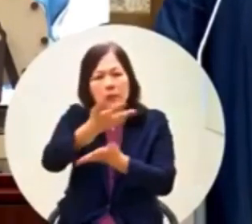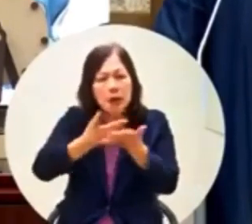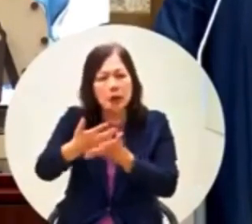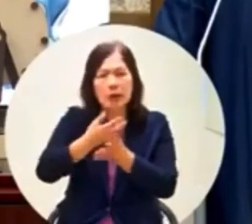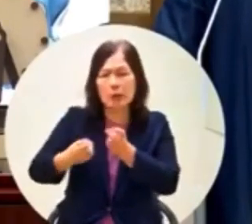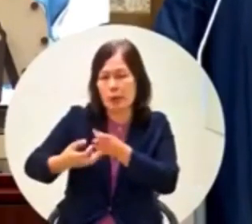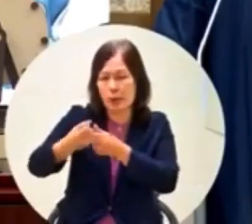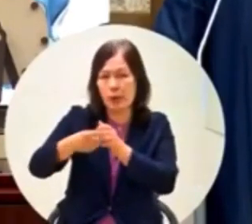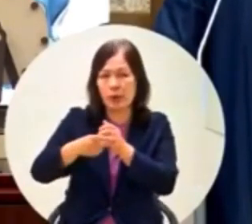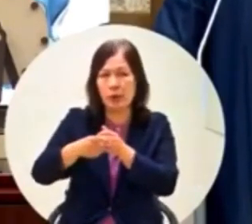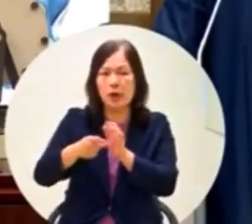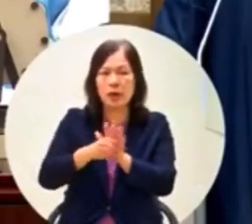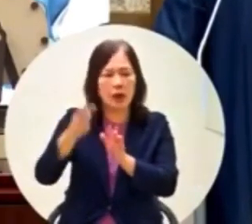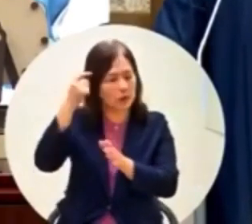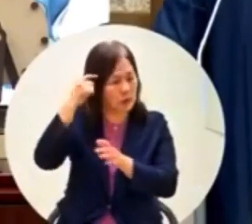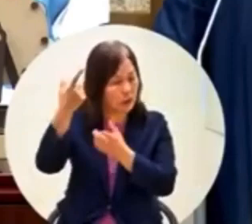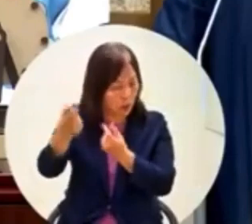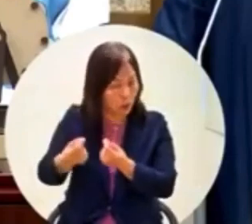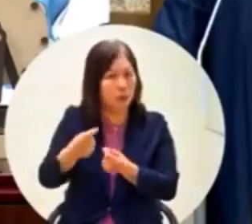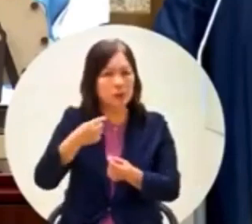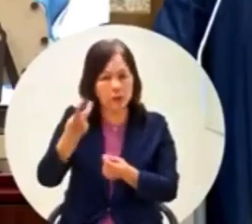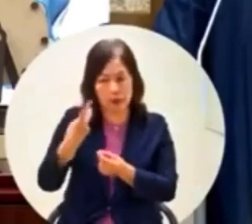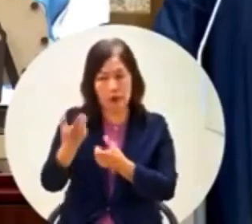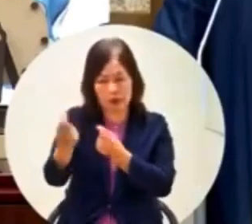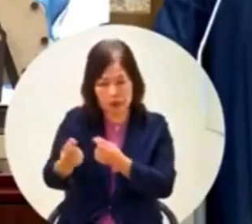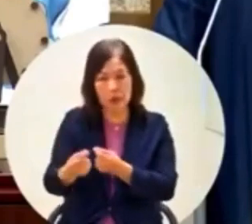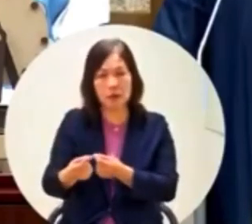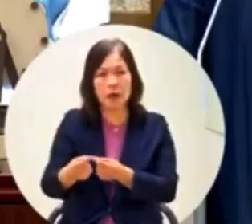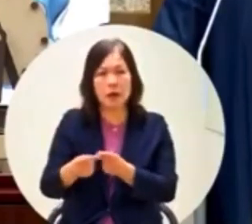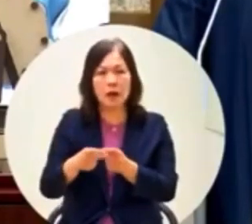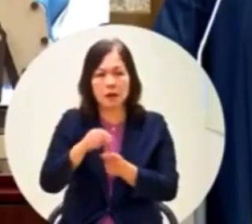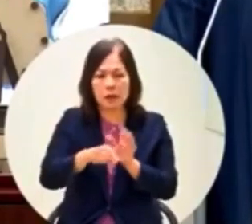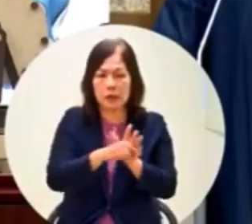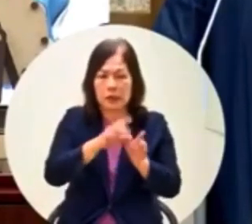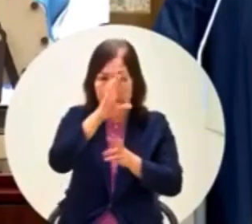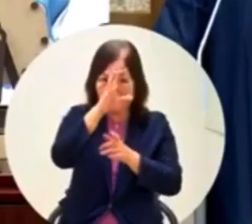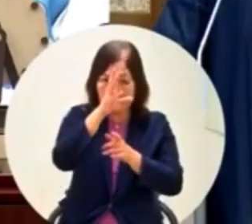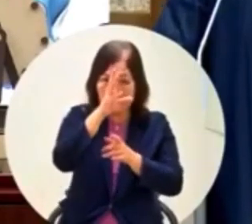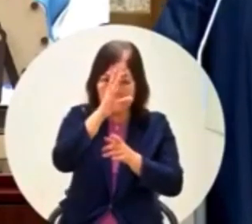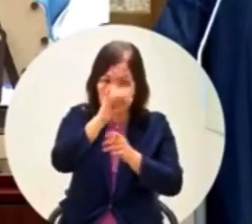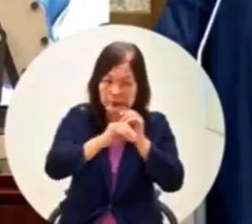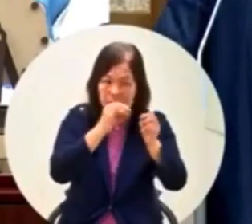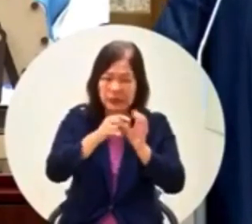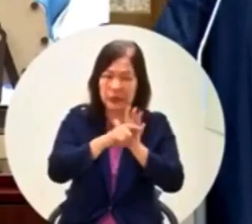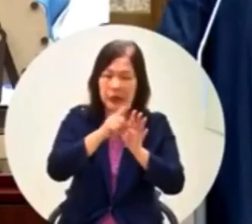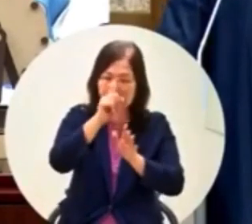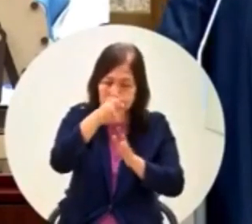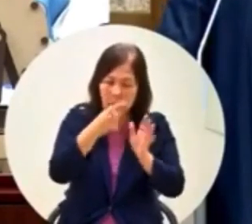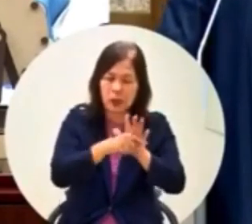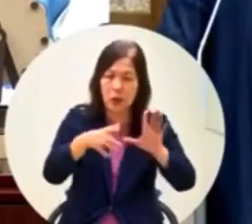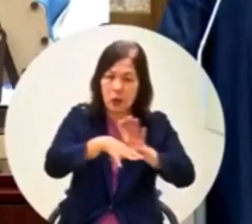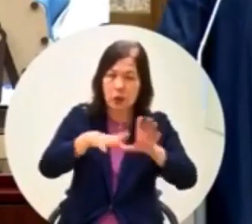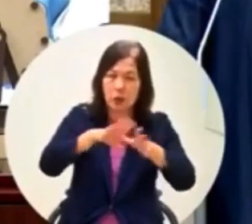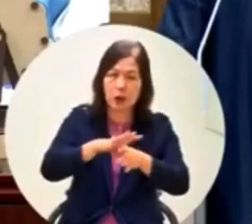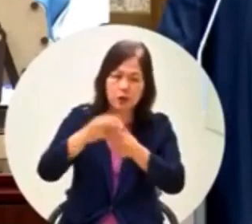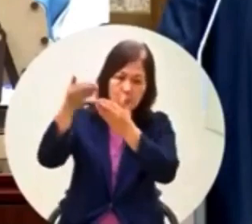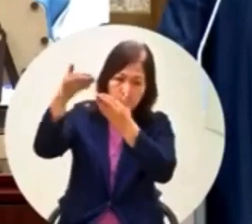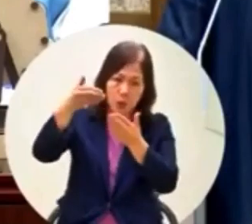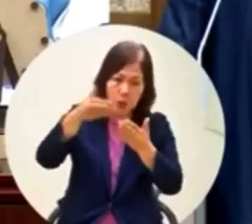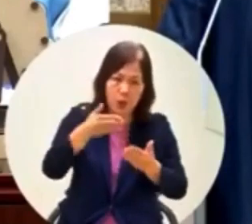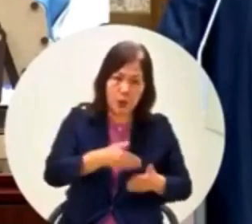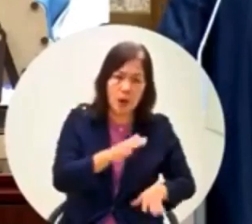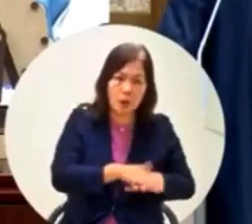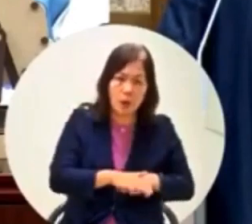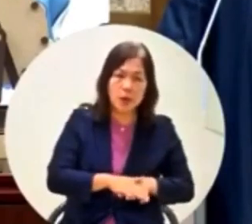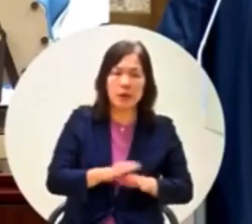我相信我们的想法都是一样，这一套几千年来的中华文化一定是源远流长。即使此时此